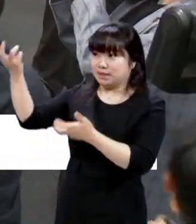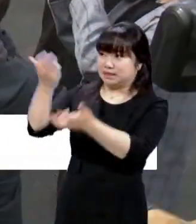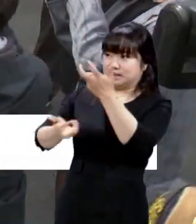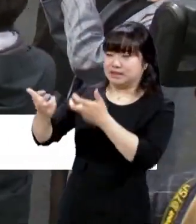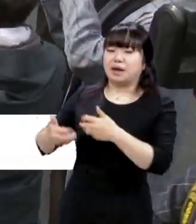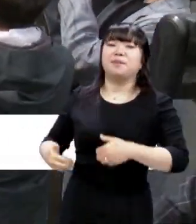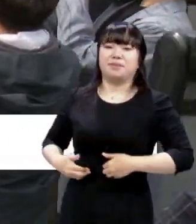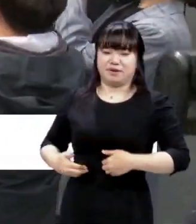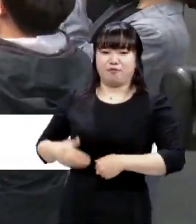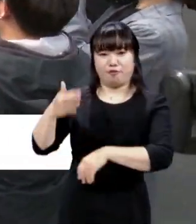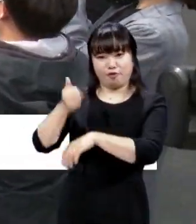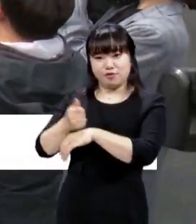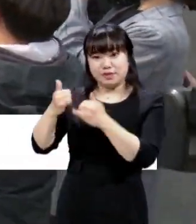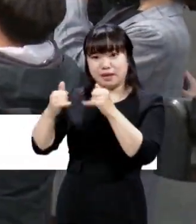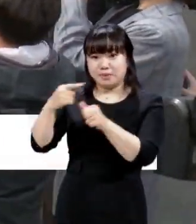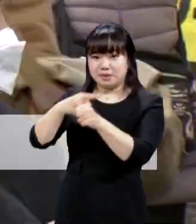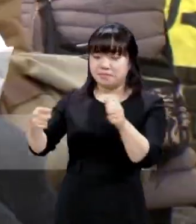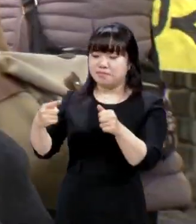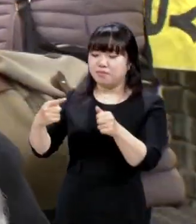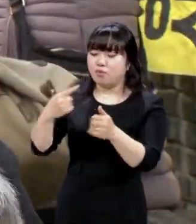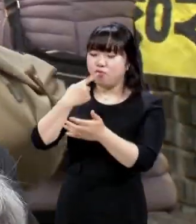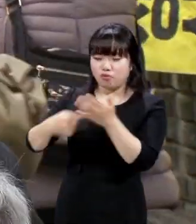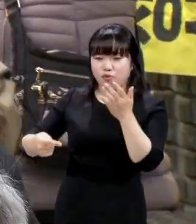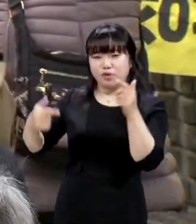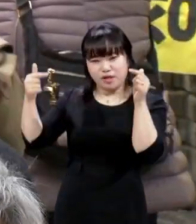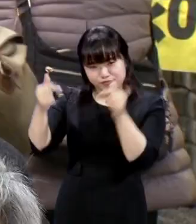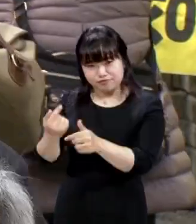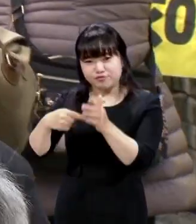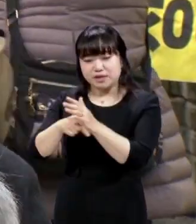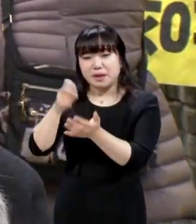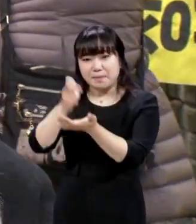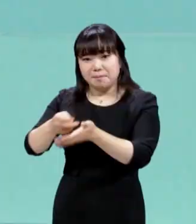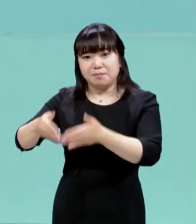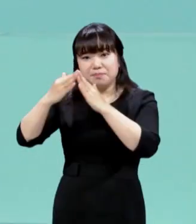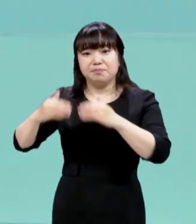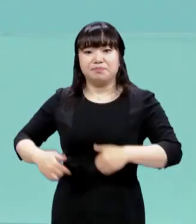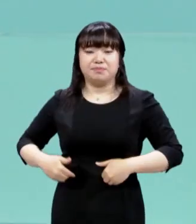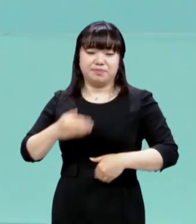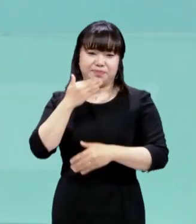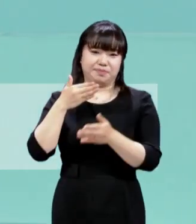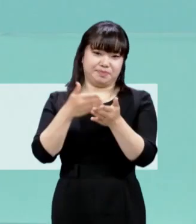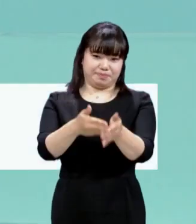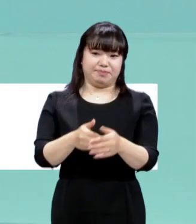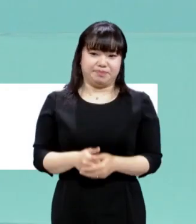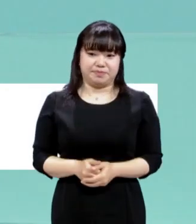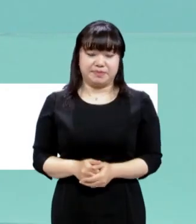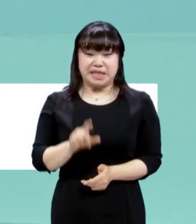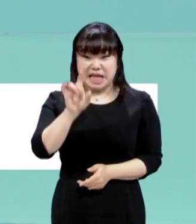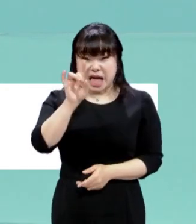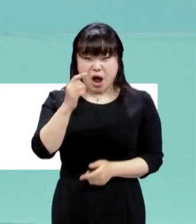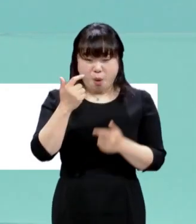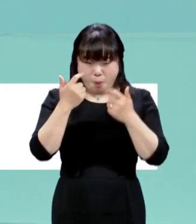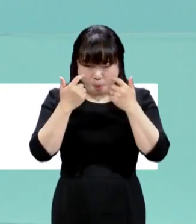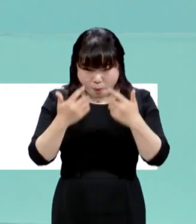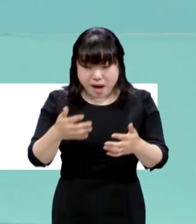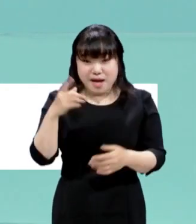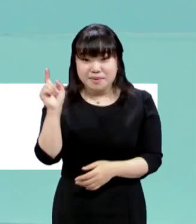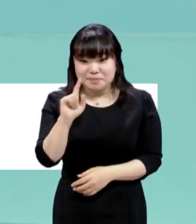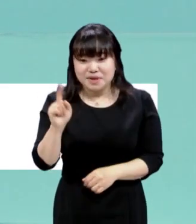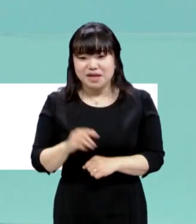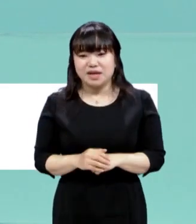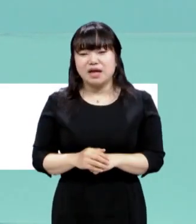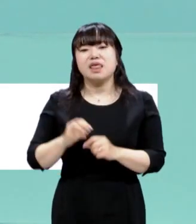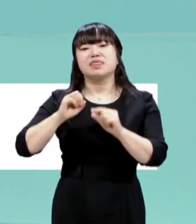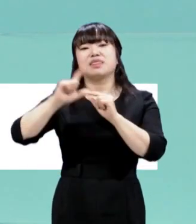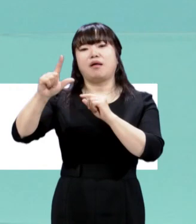며 주민 피해를 줄이는 개발 정책을 0 약했습니다 근데 하나 확실한 것은 대부분의